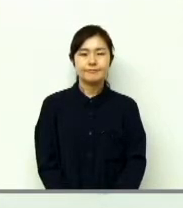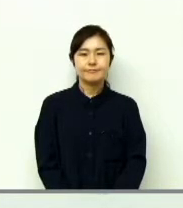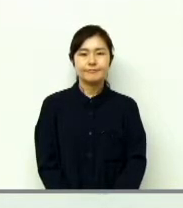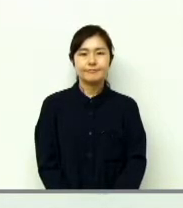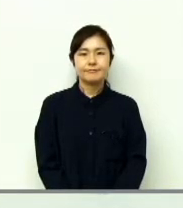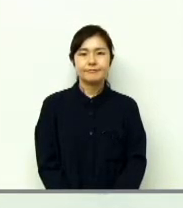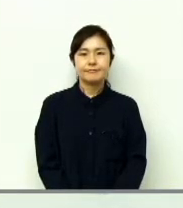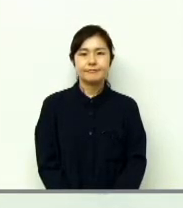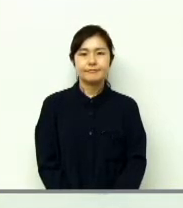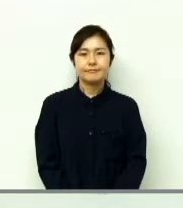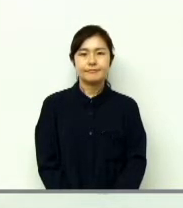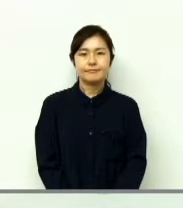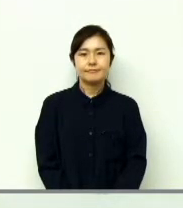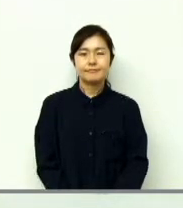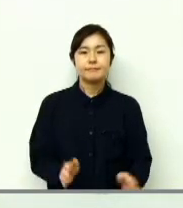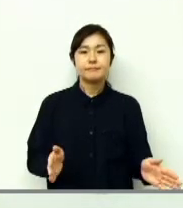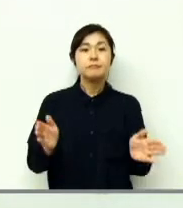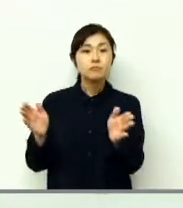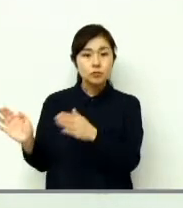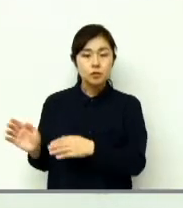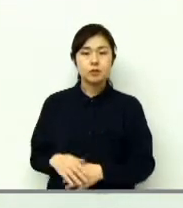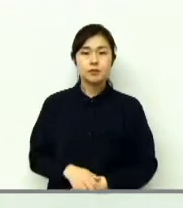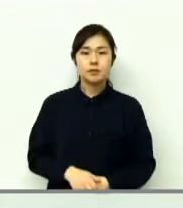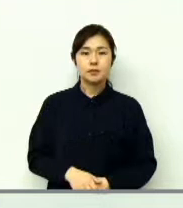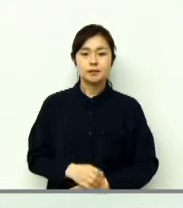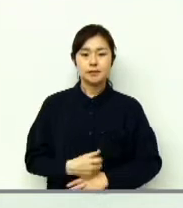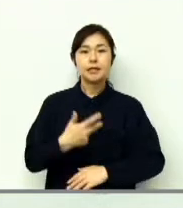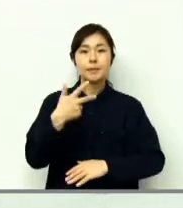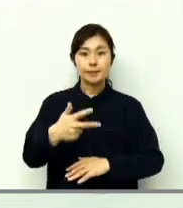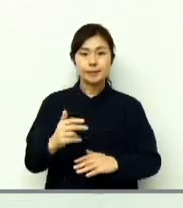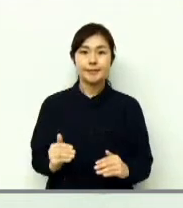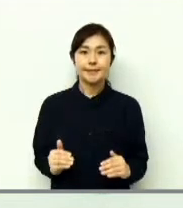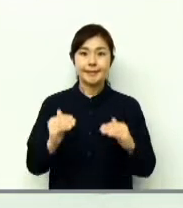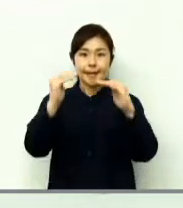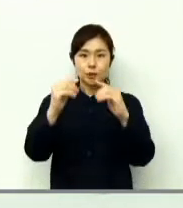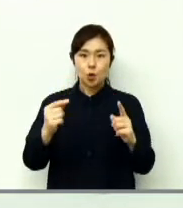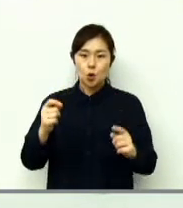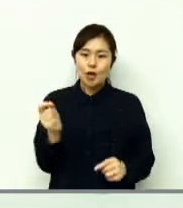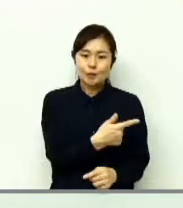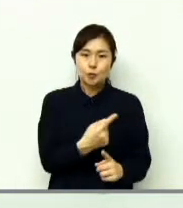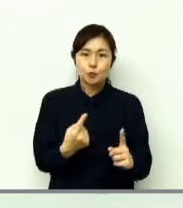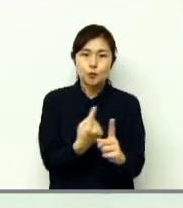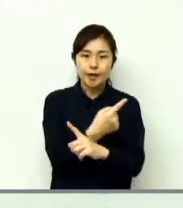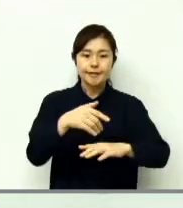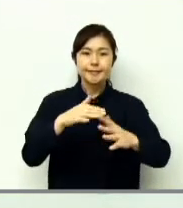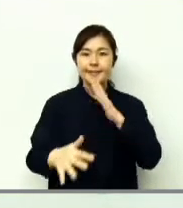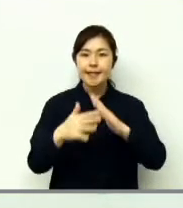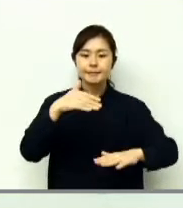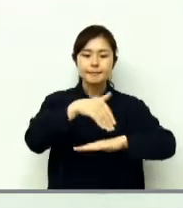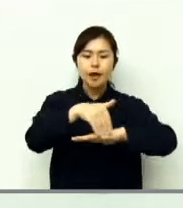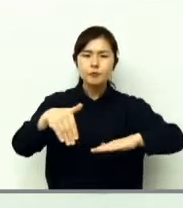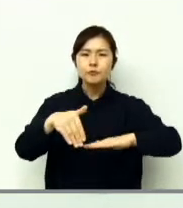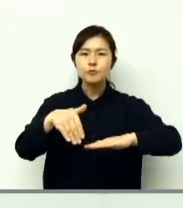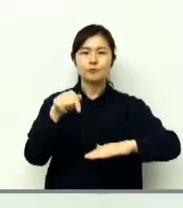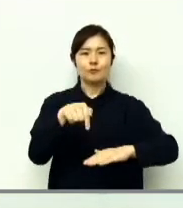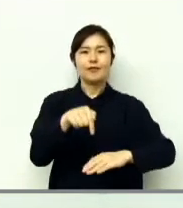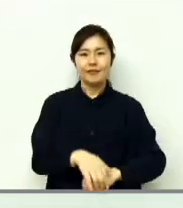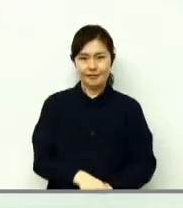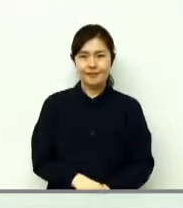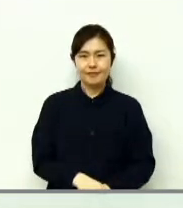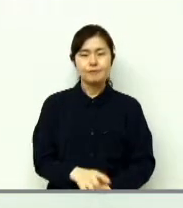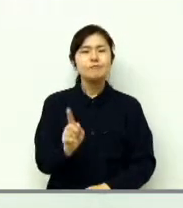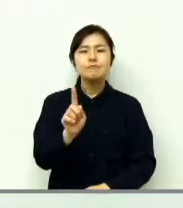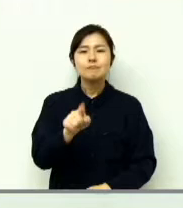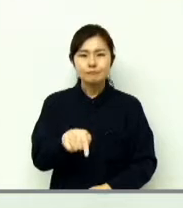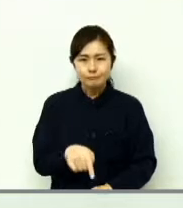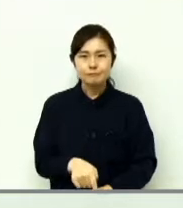続きまして、さいたま市成長加速化戦略についてでございますけれども、これは市民企業から選ば